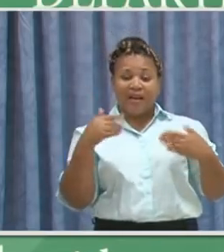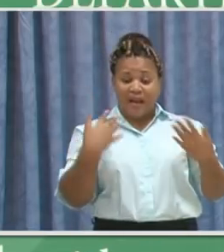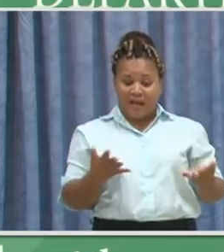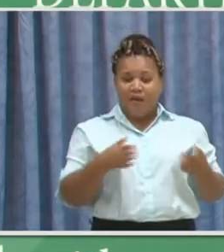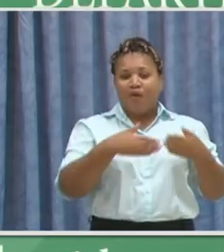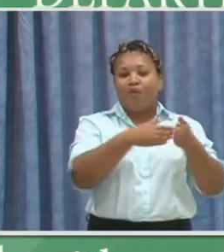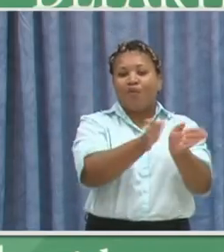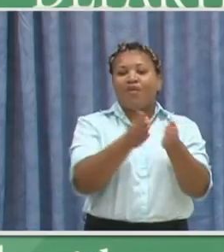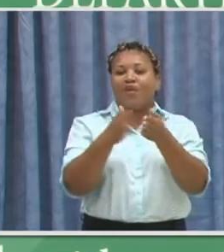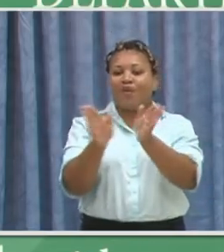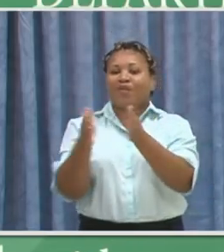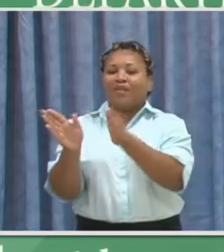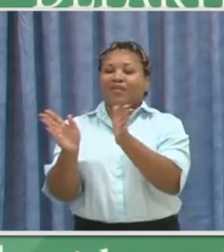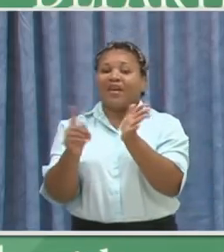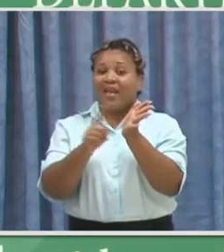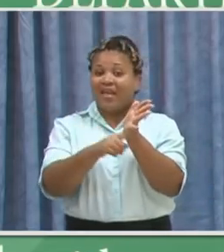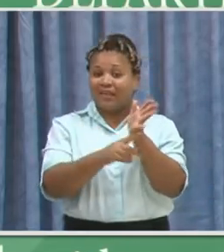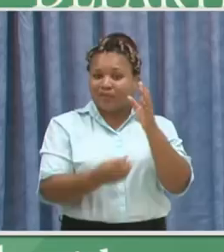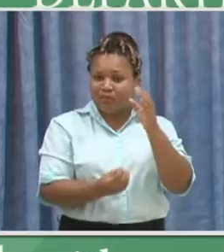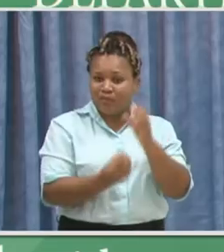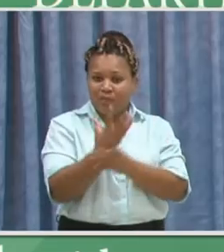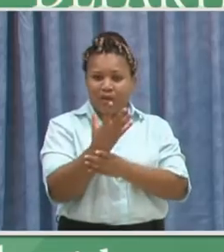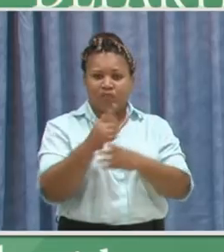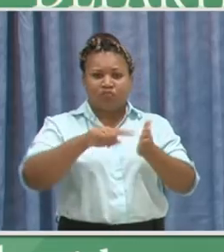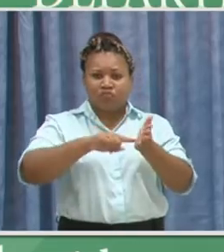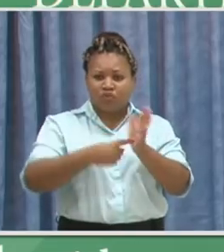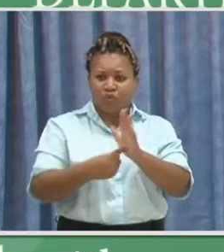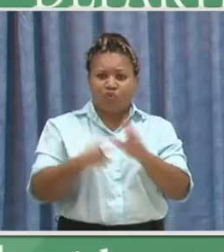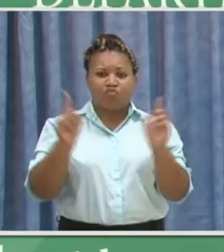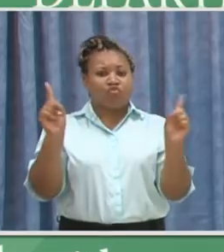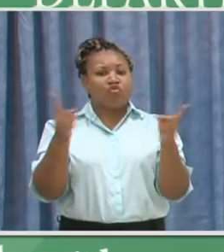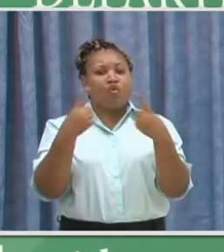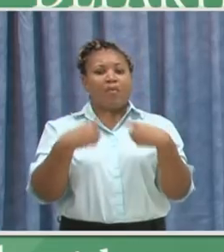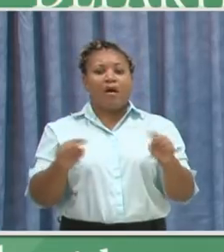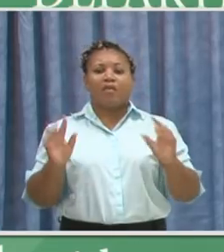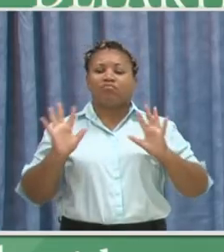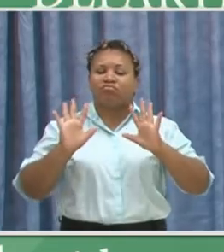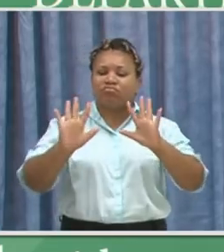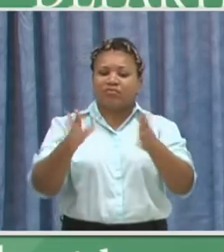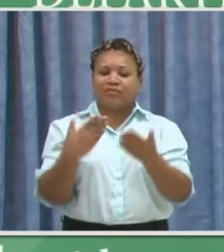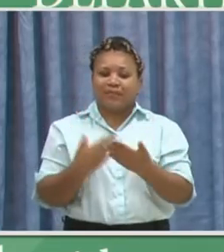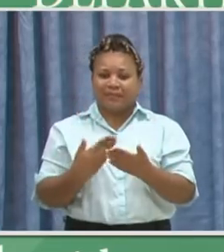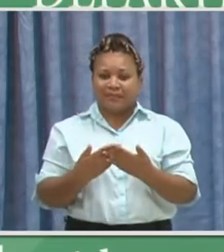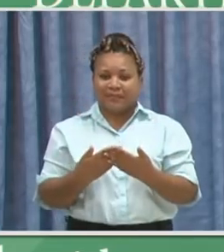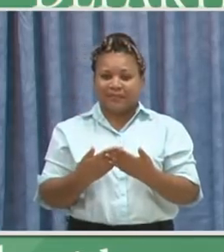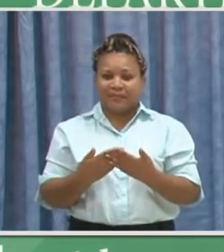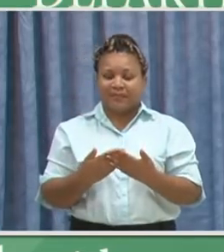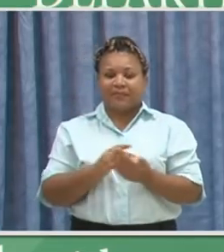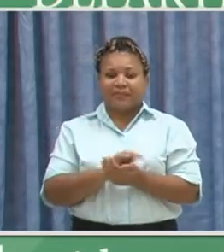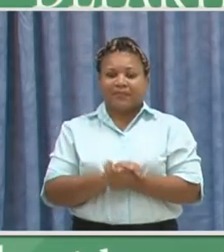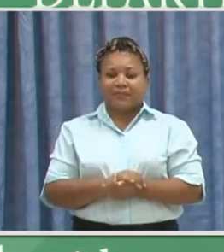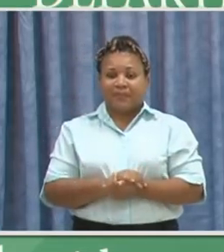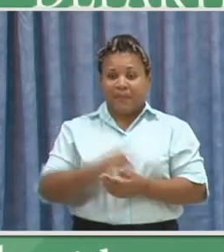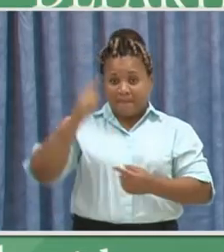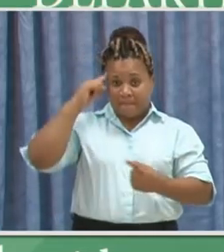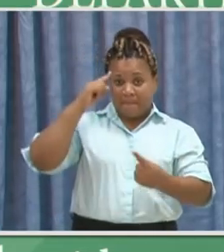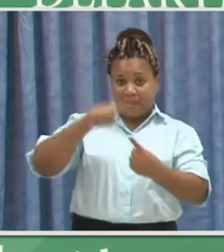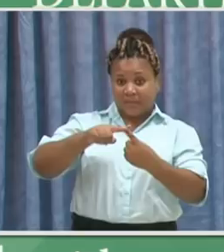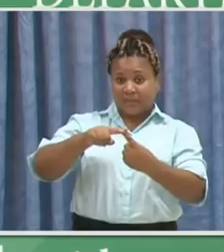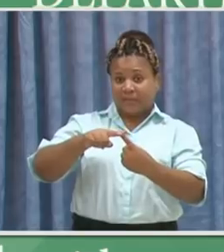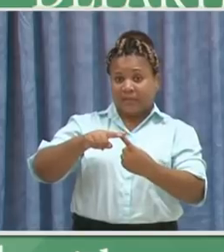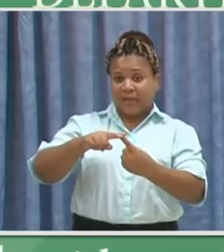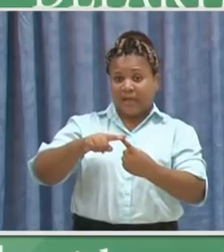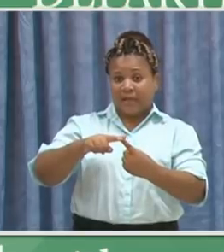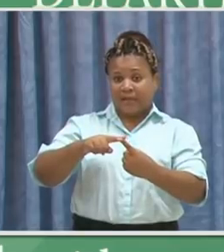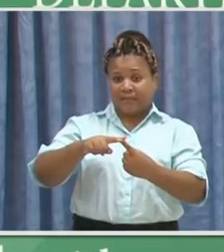depuis avant. Mais ça ne veut pas dire que lundi au matin, quelque chose ne peut pas retirer longtemps.